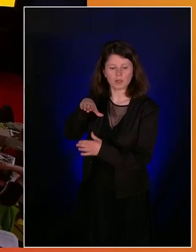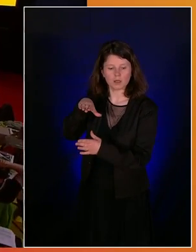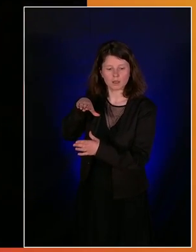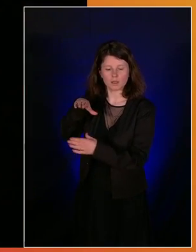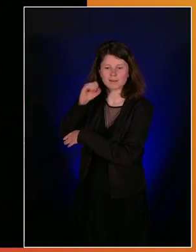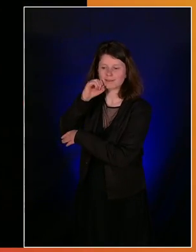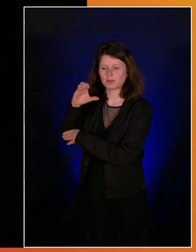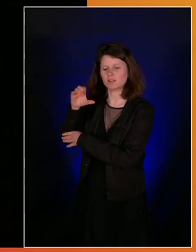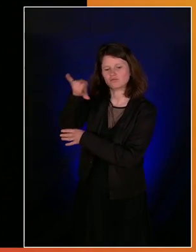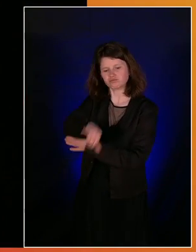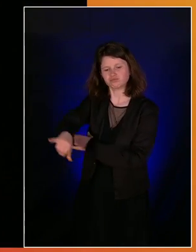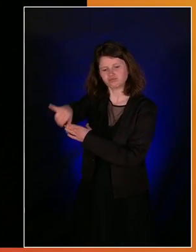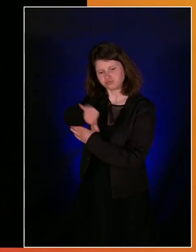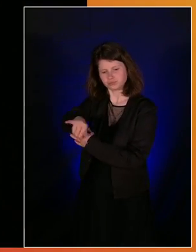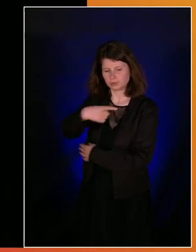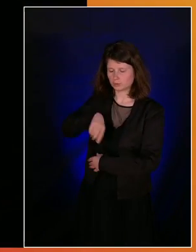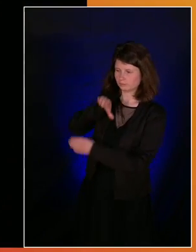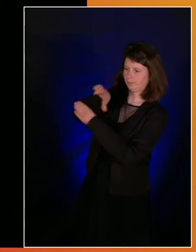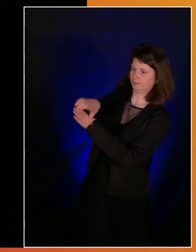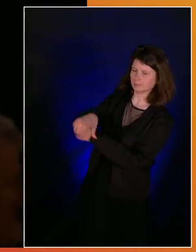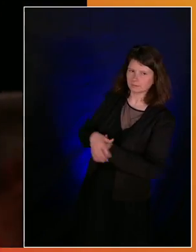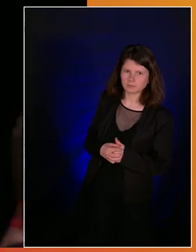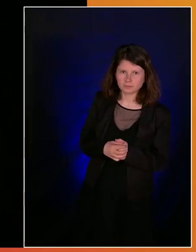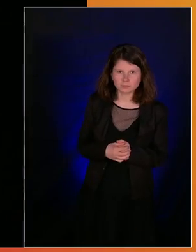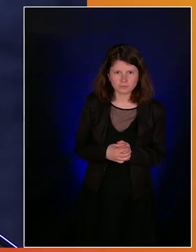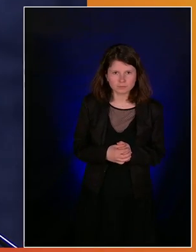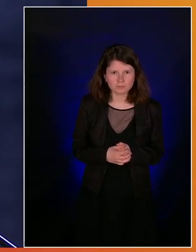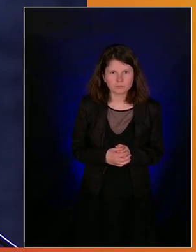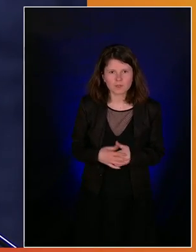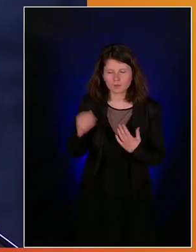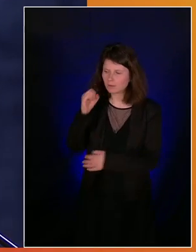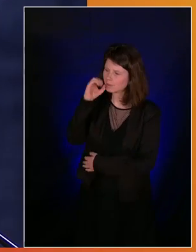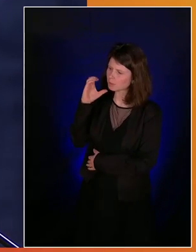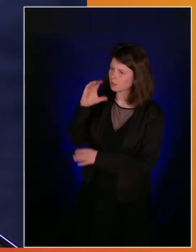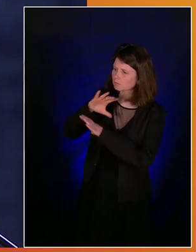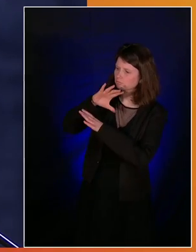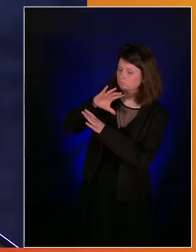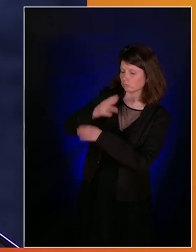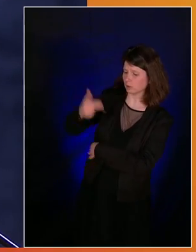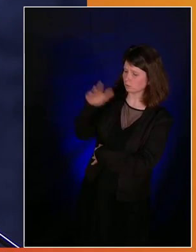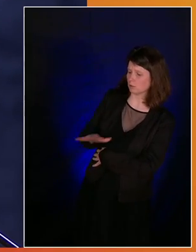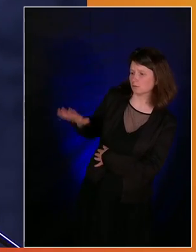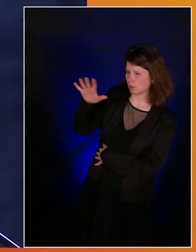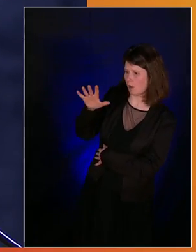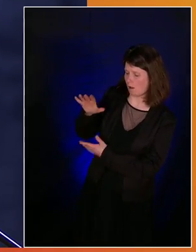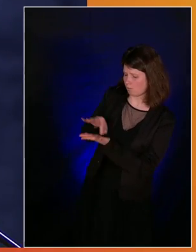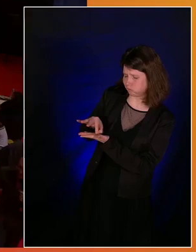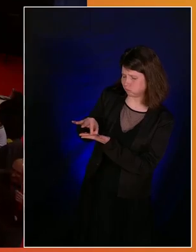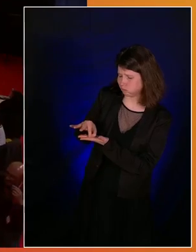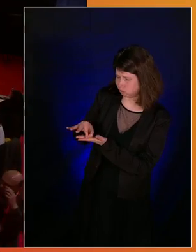capitalisme ce travail de destruction du capitalisme dans son ensemble au plan national est en uvre depuis